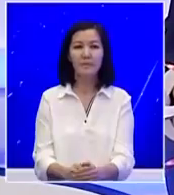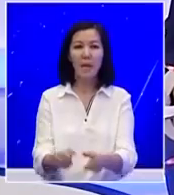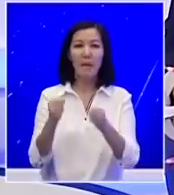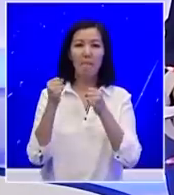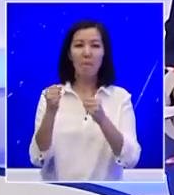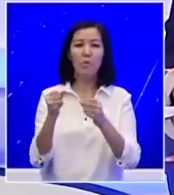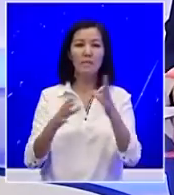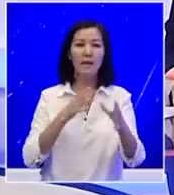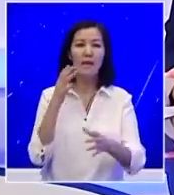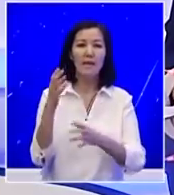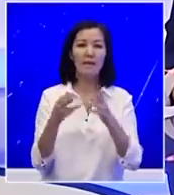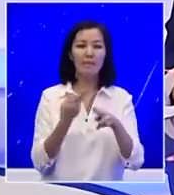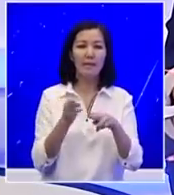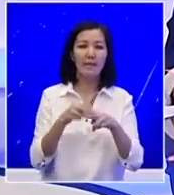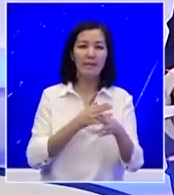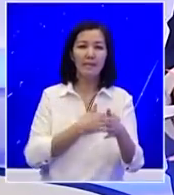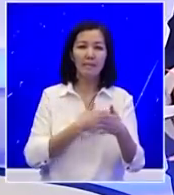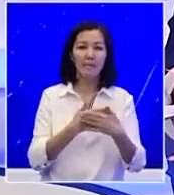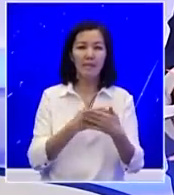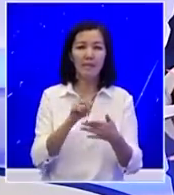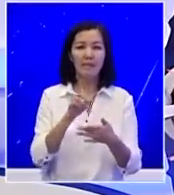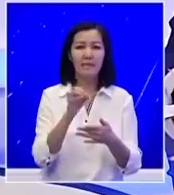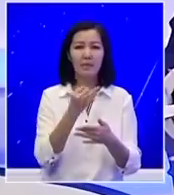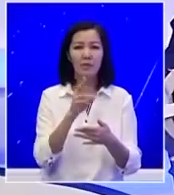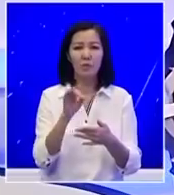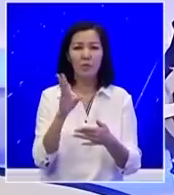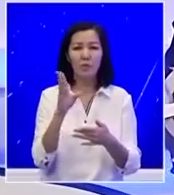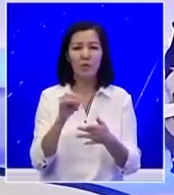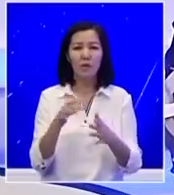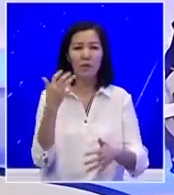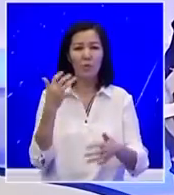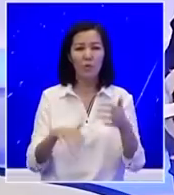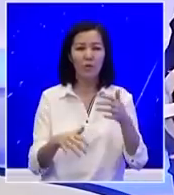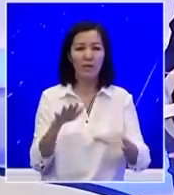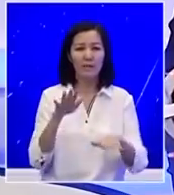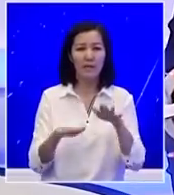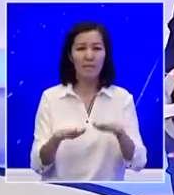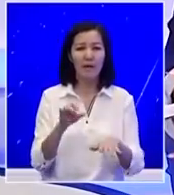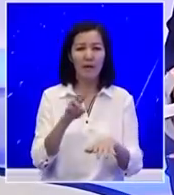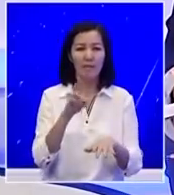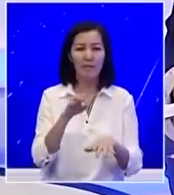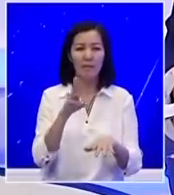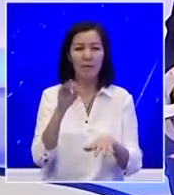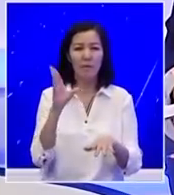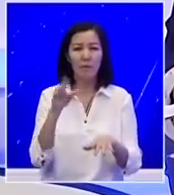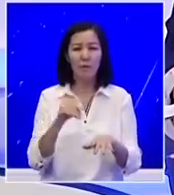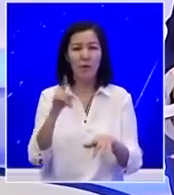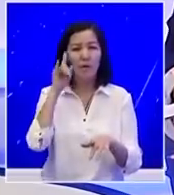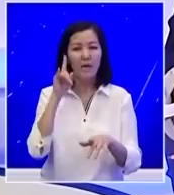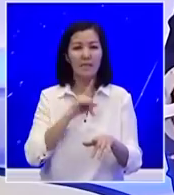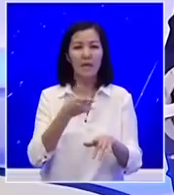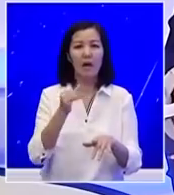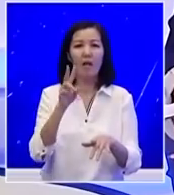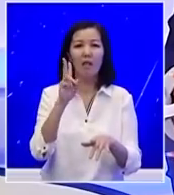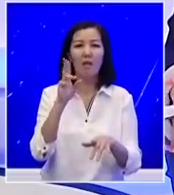Бокс әлемінде аса беделге ие The Sweet Science сайты орта салмақтағы IBF және IBO титулдарына ие қазақстандық